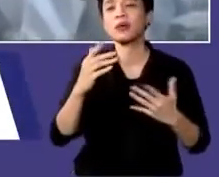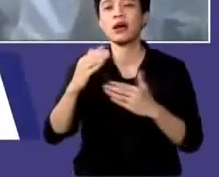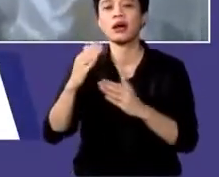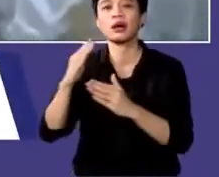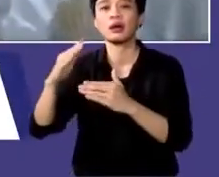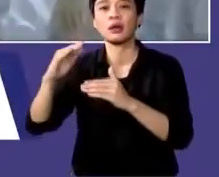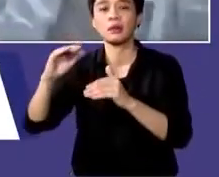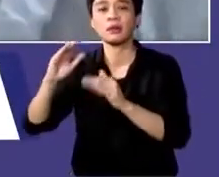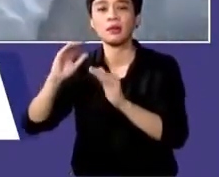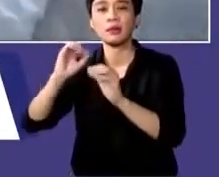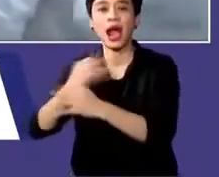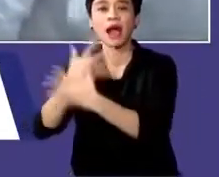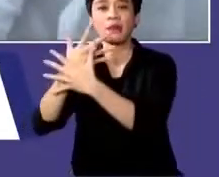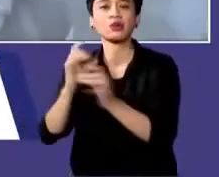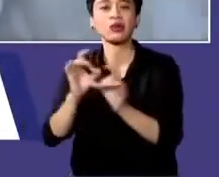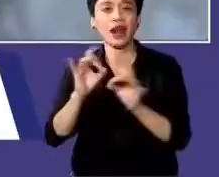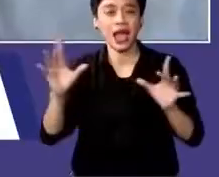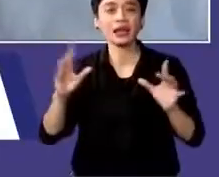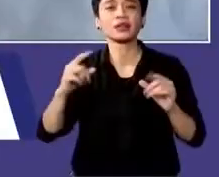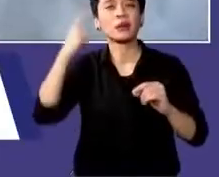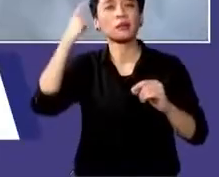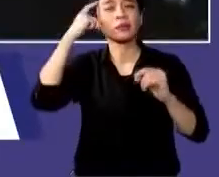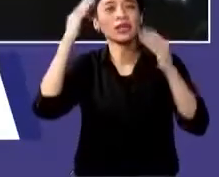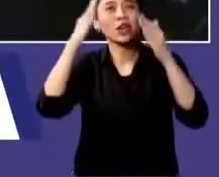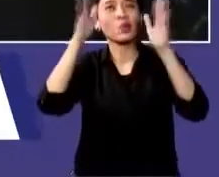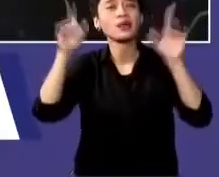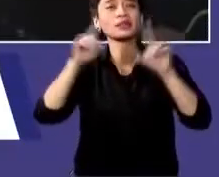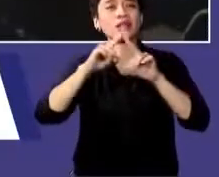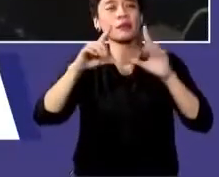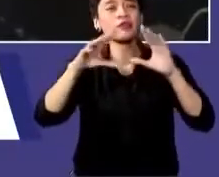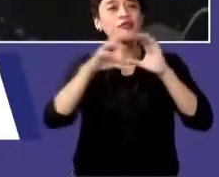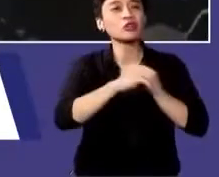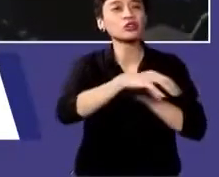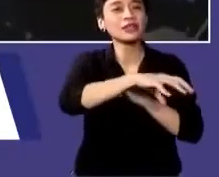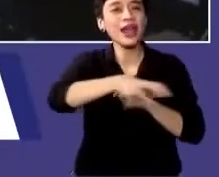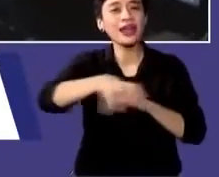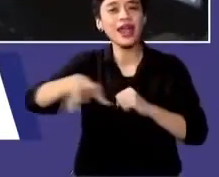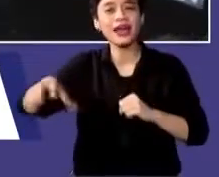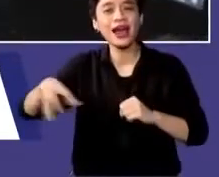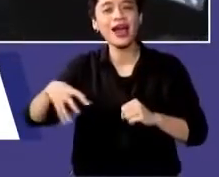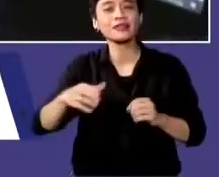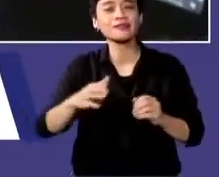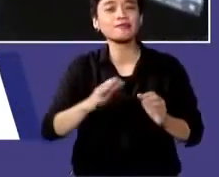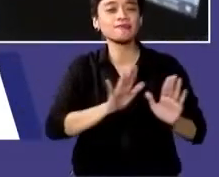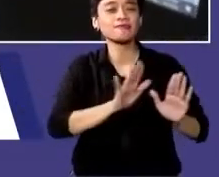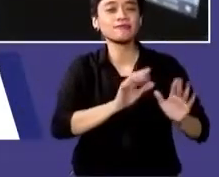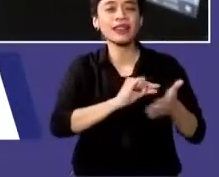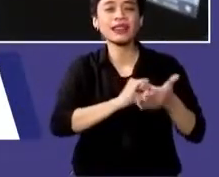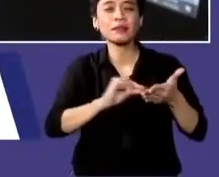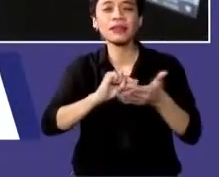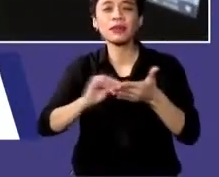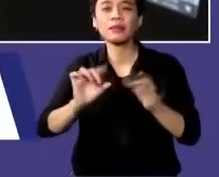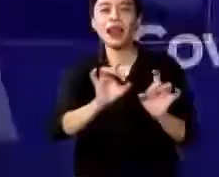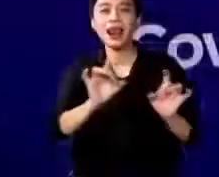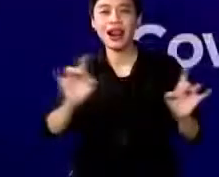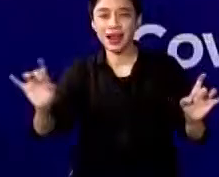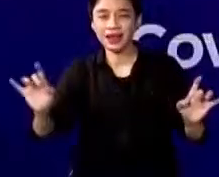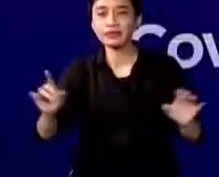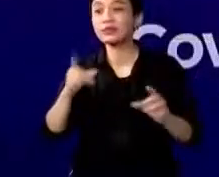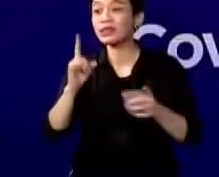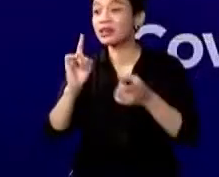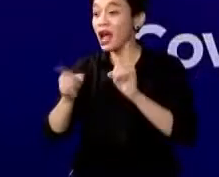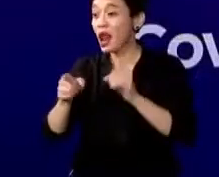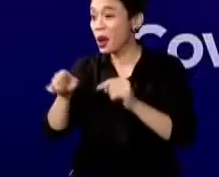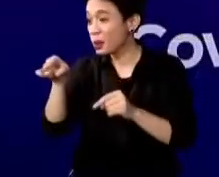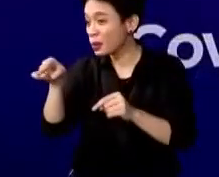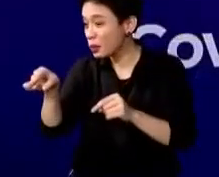action plan yang berbeda yang jelas kalau dia ringan dan sedang kalau dia sedang dan berat dia masuk rumah sakit